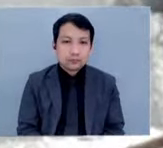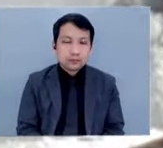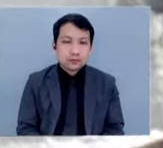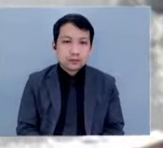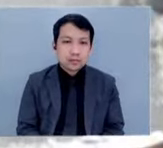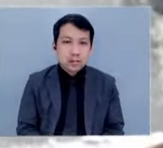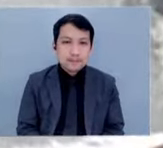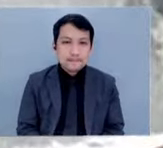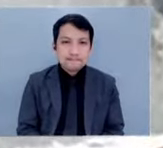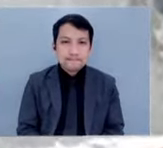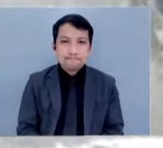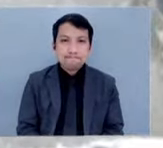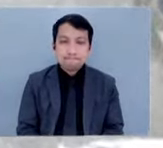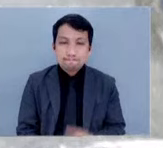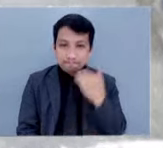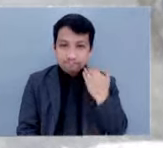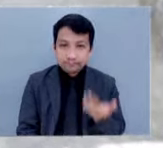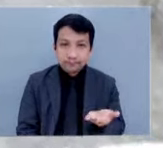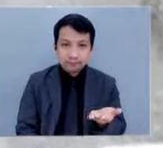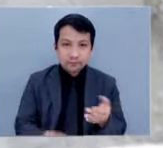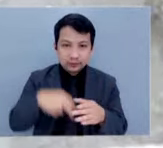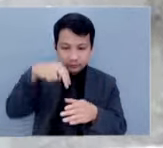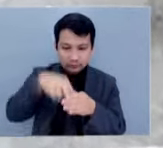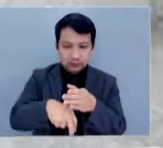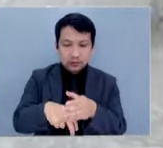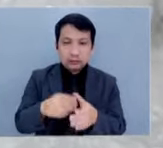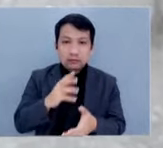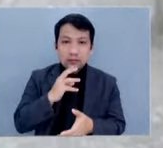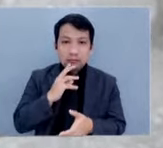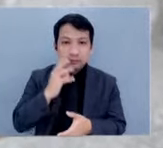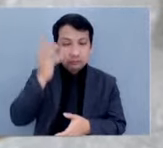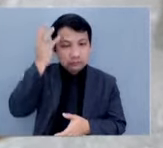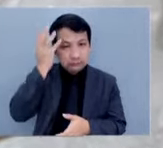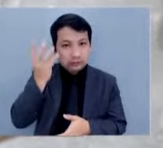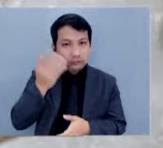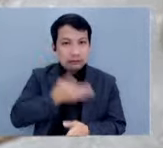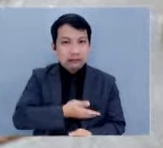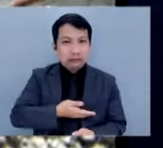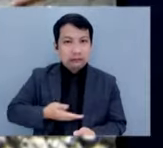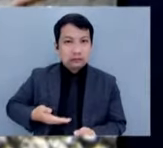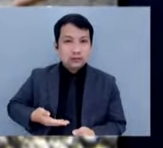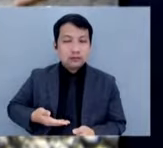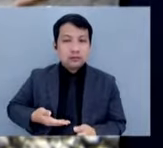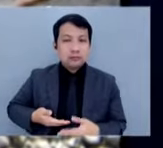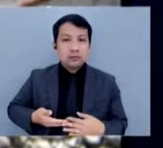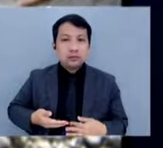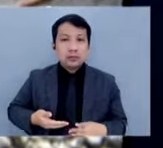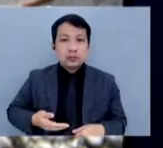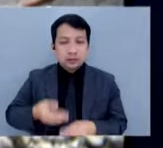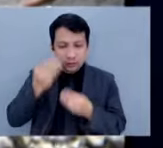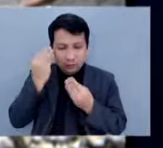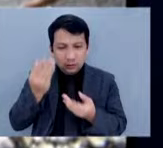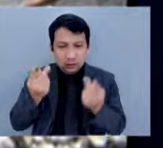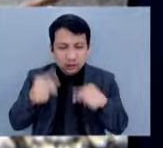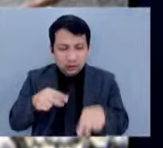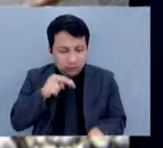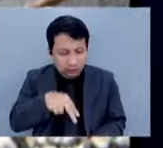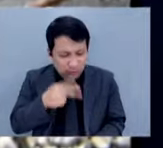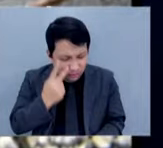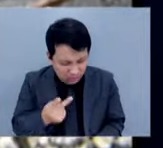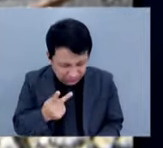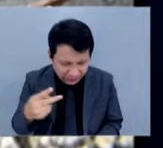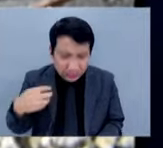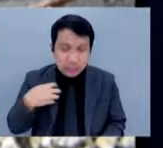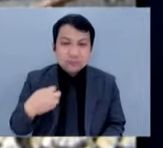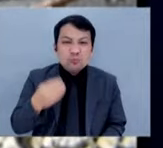Wala ng buhay, nakalubog sa tubig ang ulo at kalahating bahagi ng katawan. Ganyan nadatnan ng mga pulis ang isang